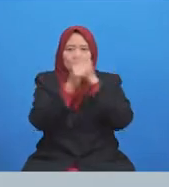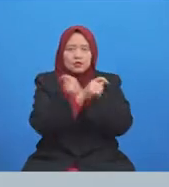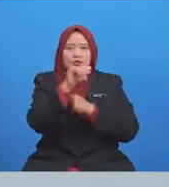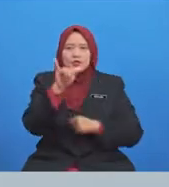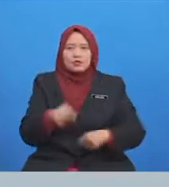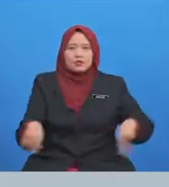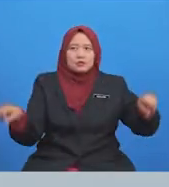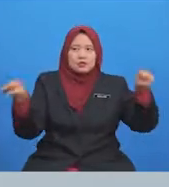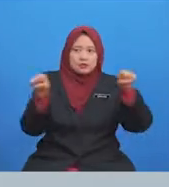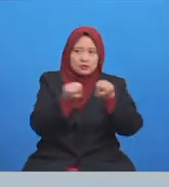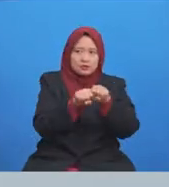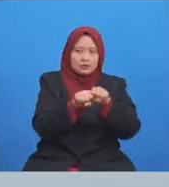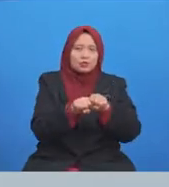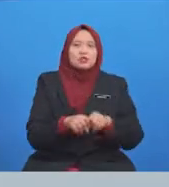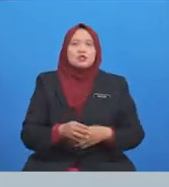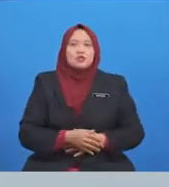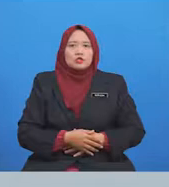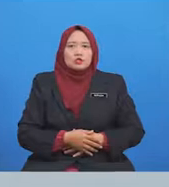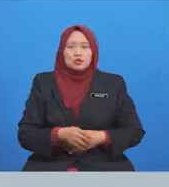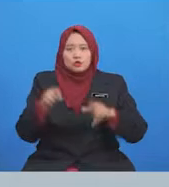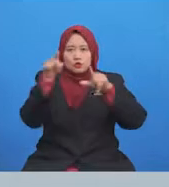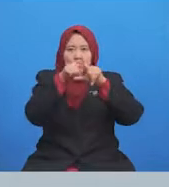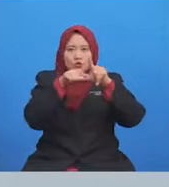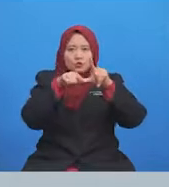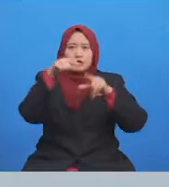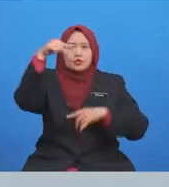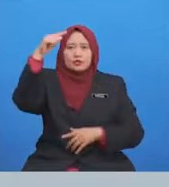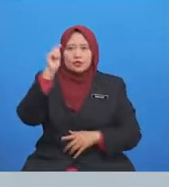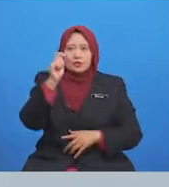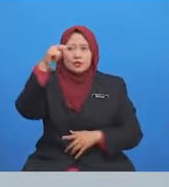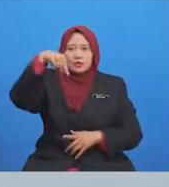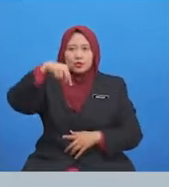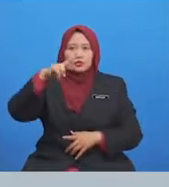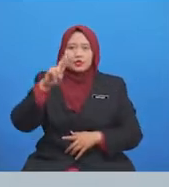Manakala, sudut TQR ialah sudut peluaran.